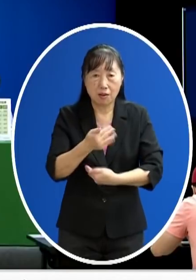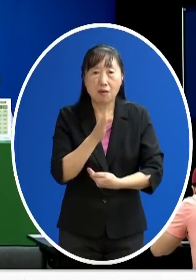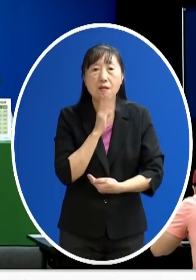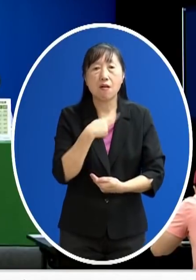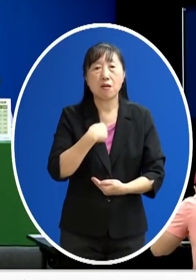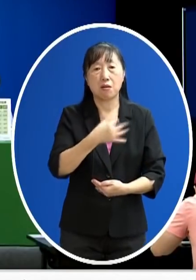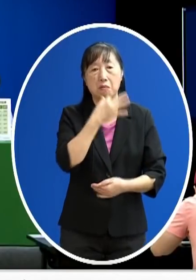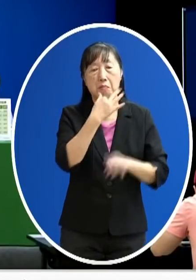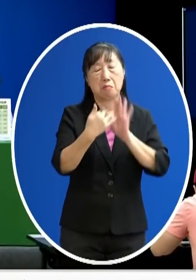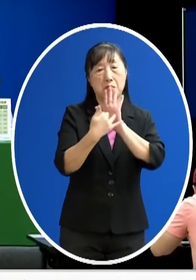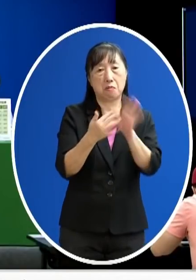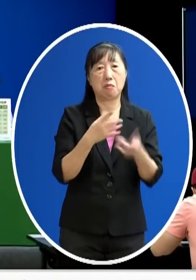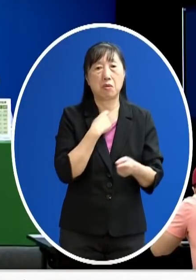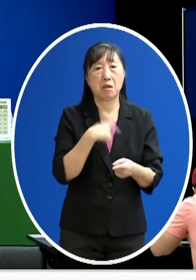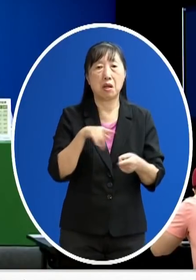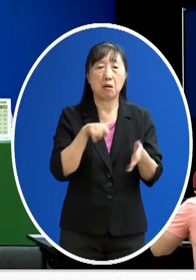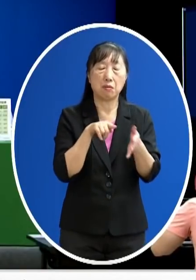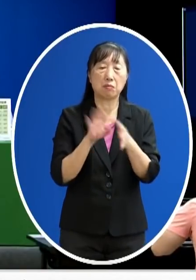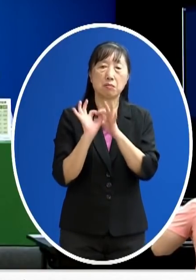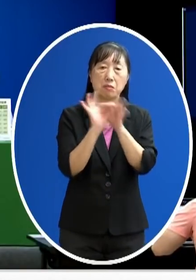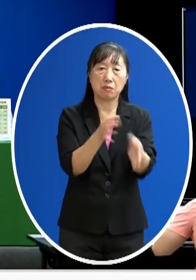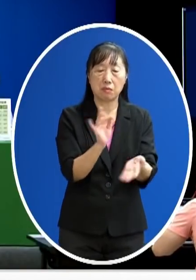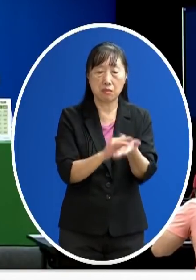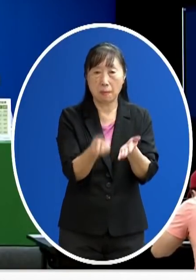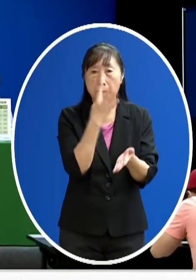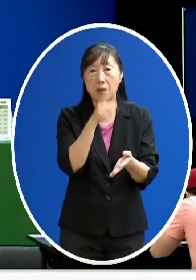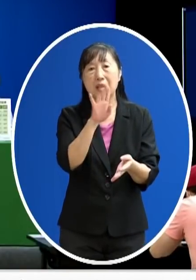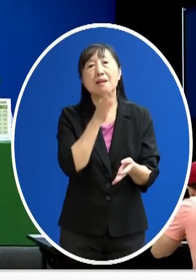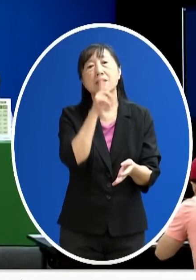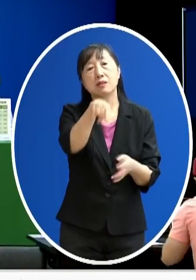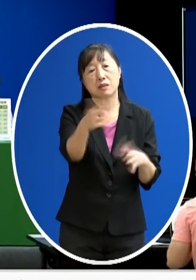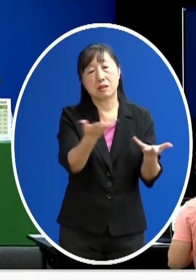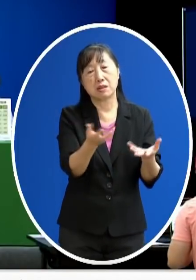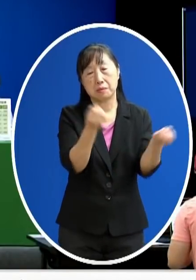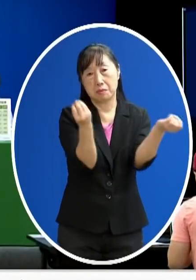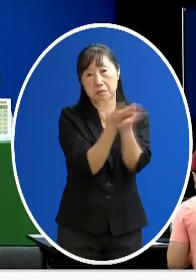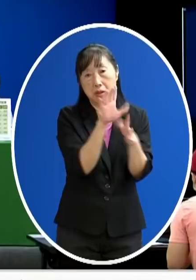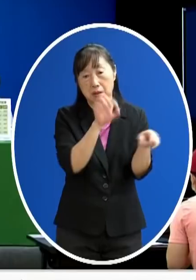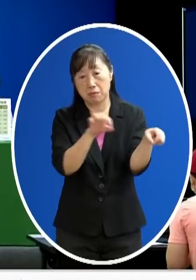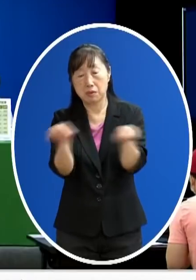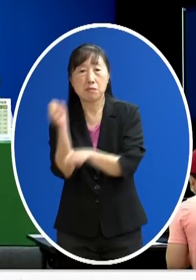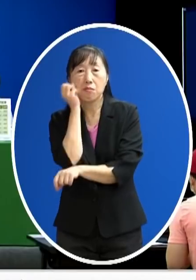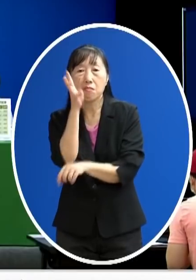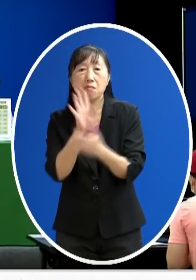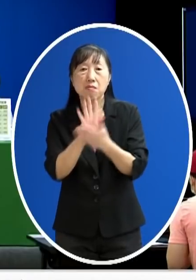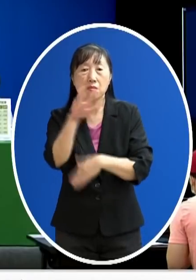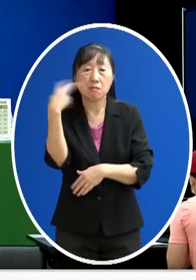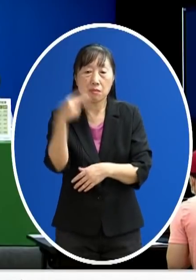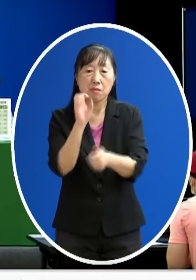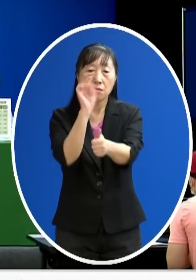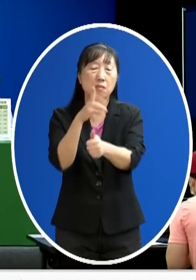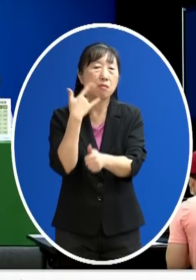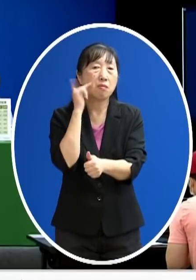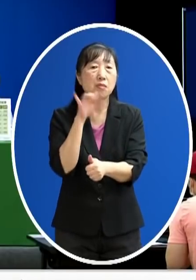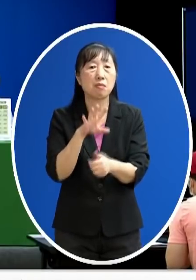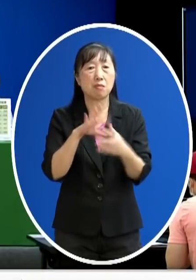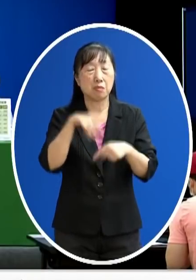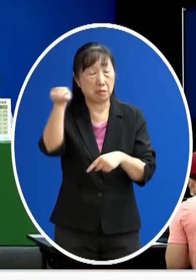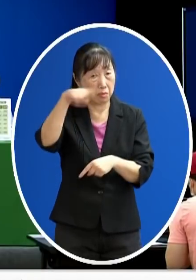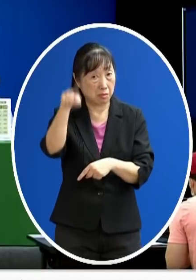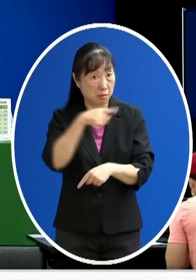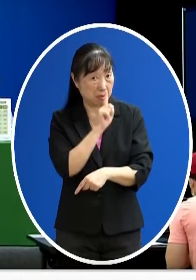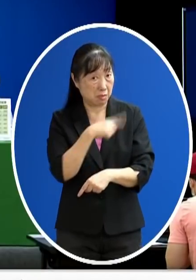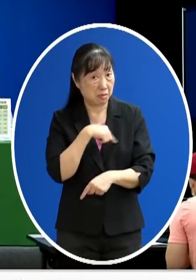不过呢，这个事情是晚了4个月之后才通知的家长。新北卫生局就说是因为疫情的考量，所以才会暂缓通